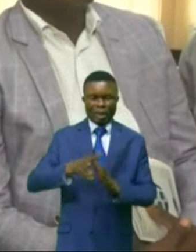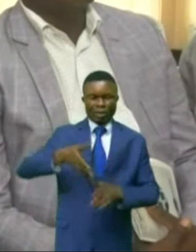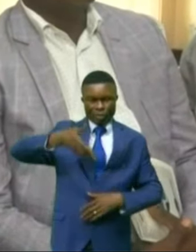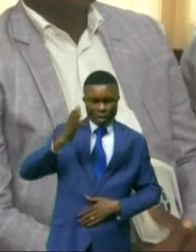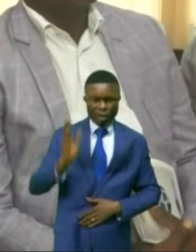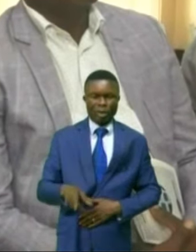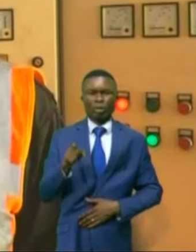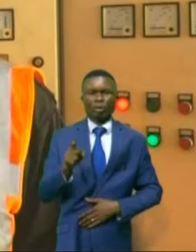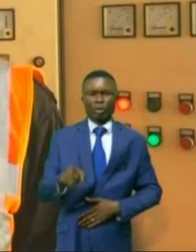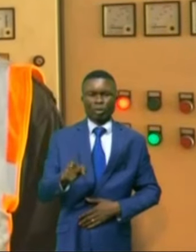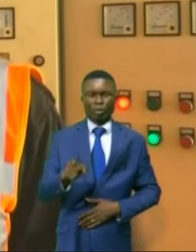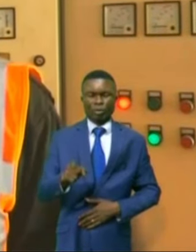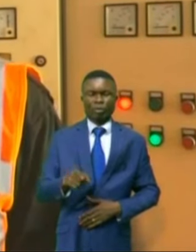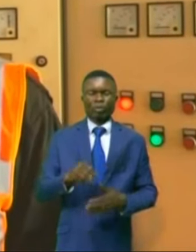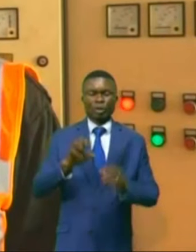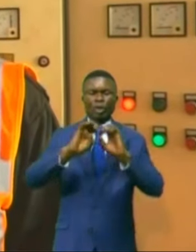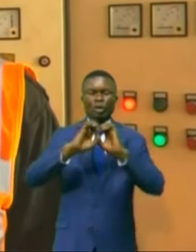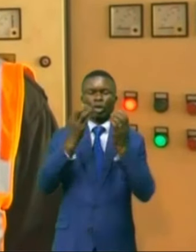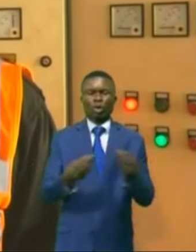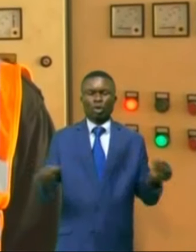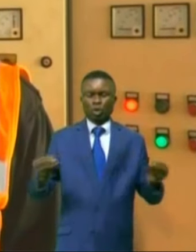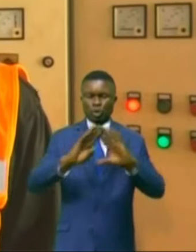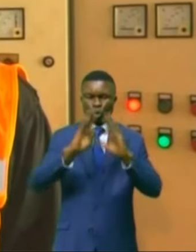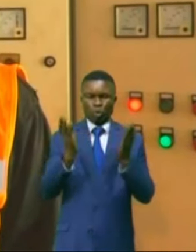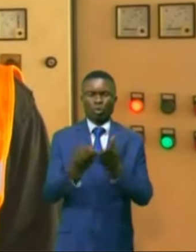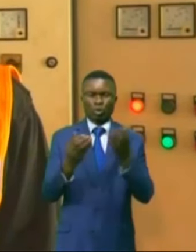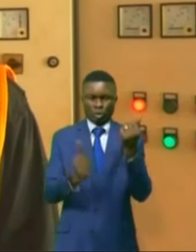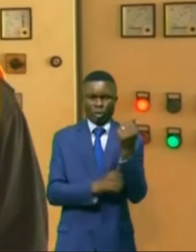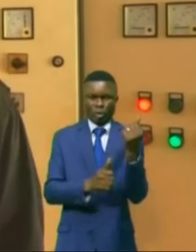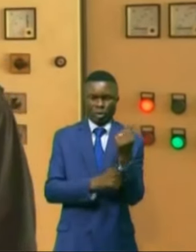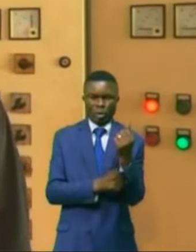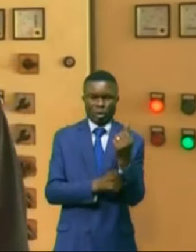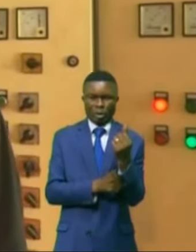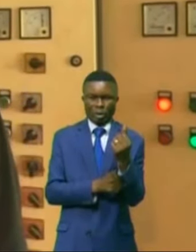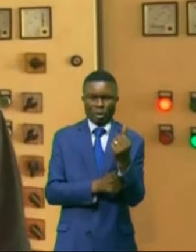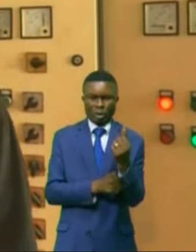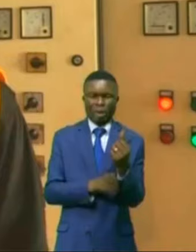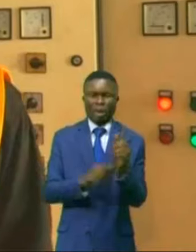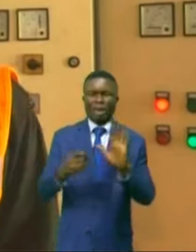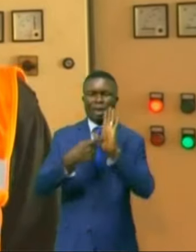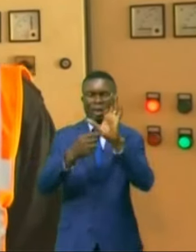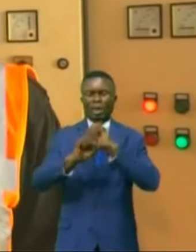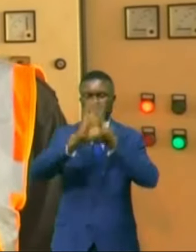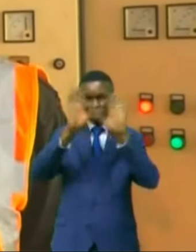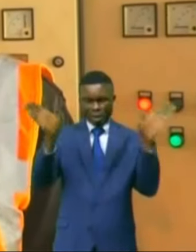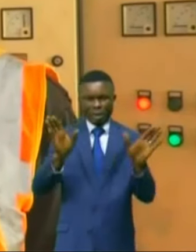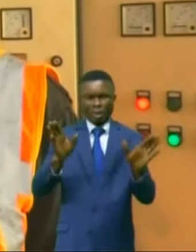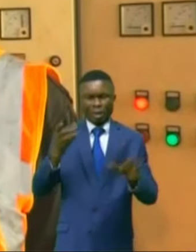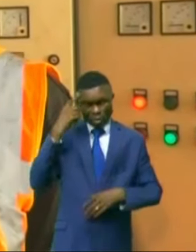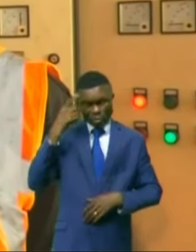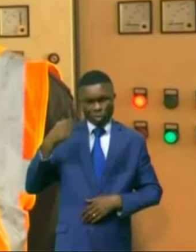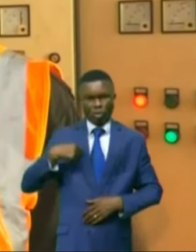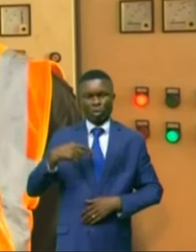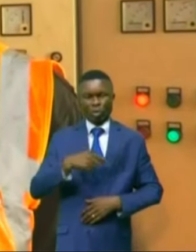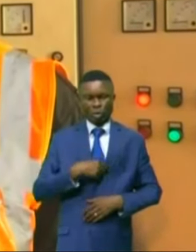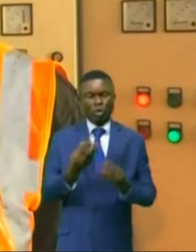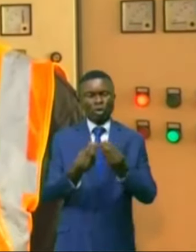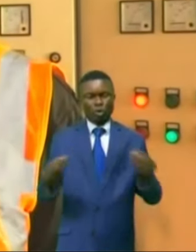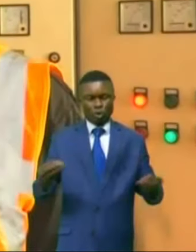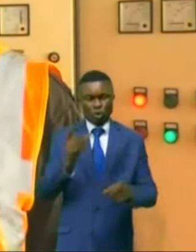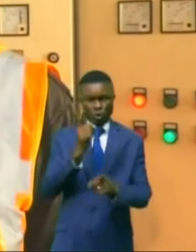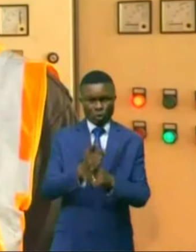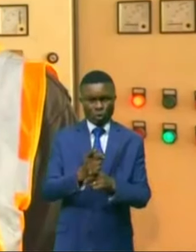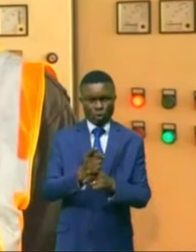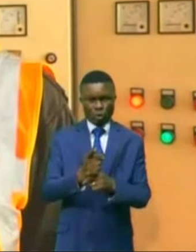fait, NowClean, c'est une solution liquide, incolore, qui est transparente, qui ressemble à l'eau. C'est une solution pour